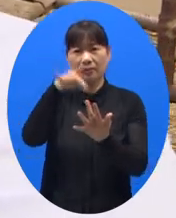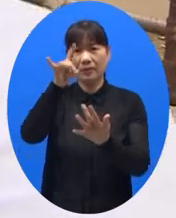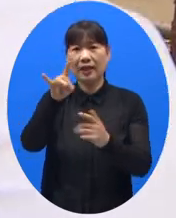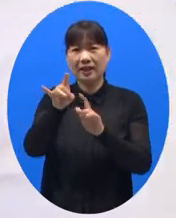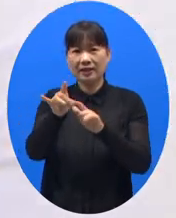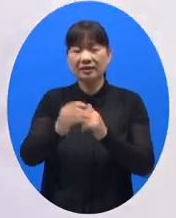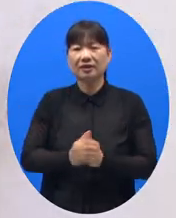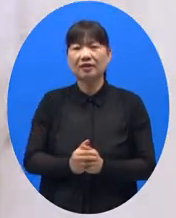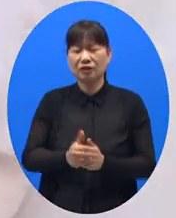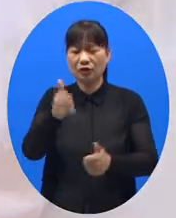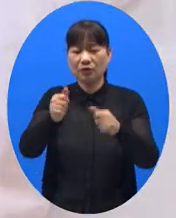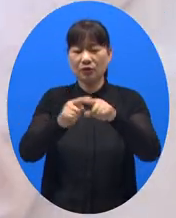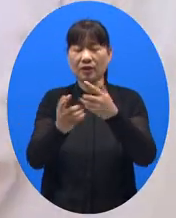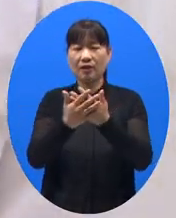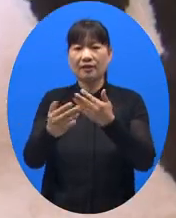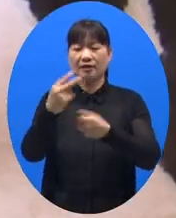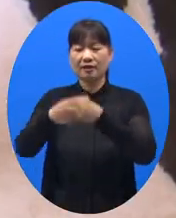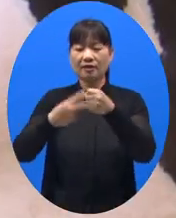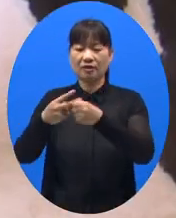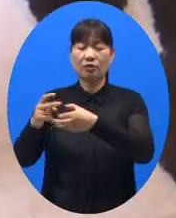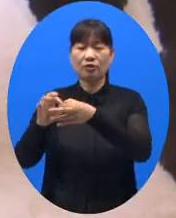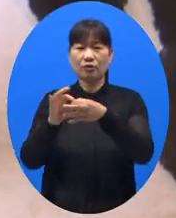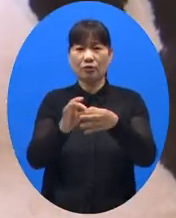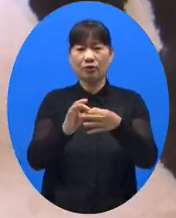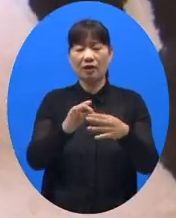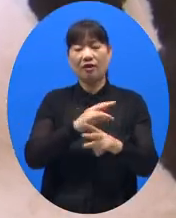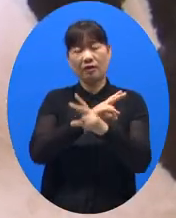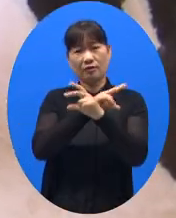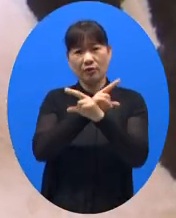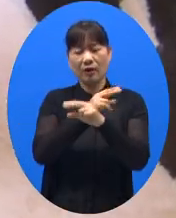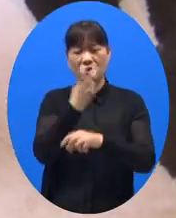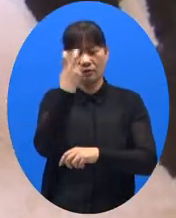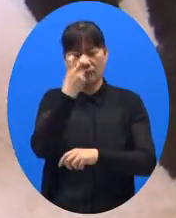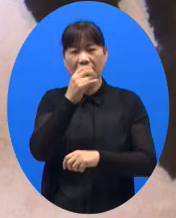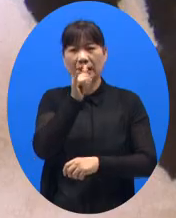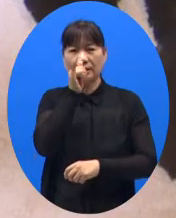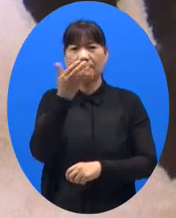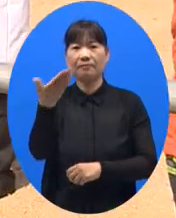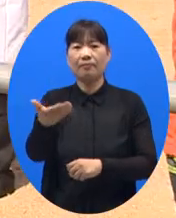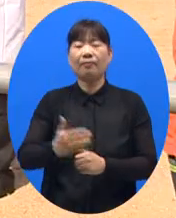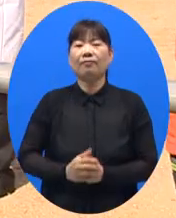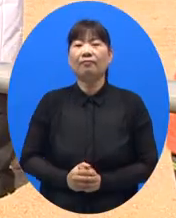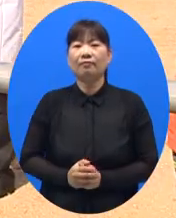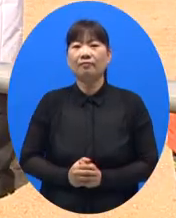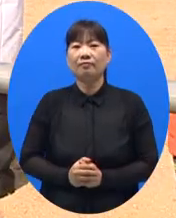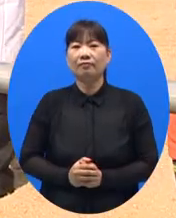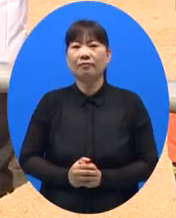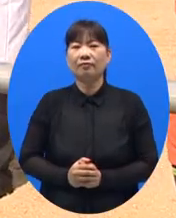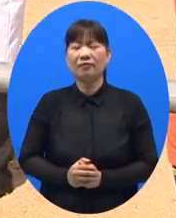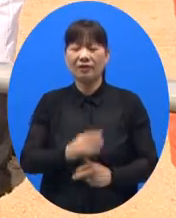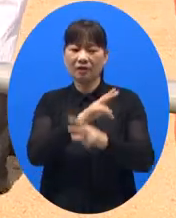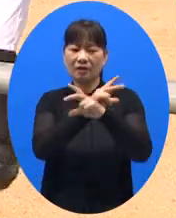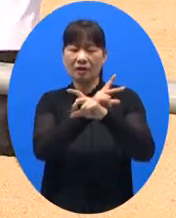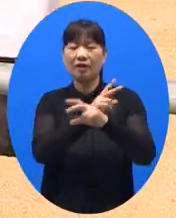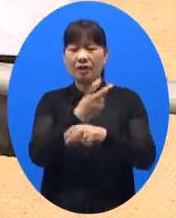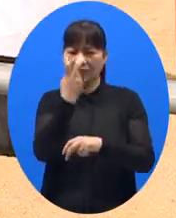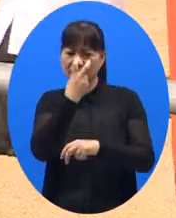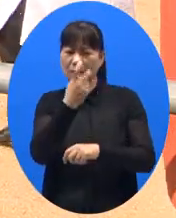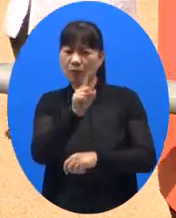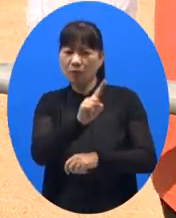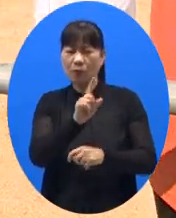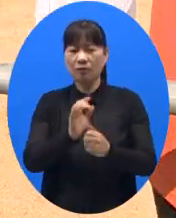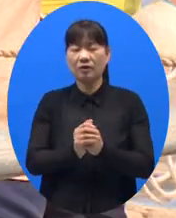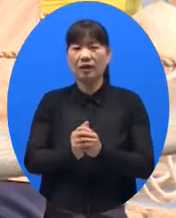경진대회를 올해 2년 연속 비대면 현장심사 로 개최했습니다 비대면 현장심사 란